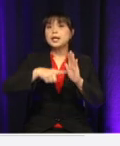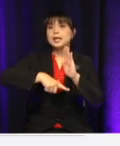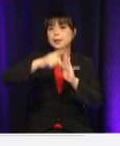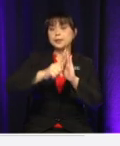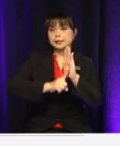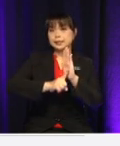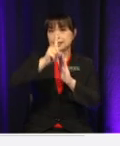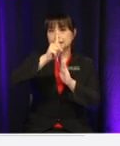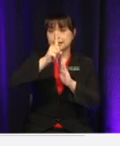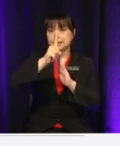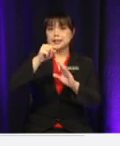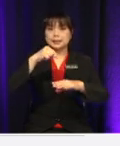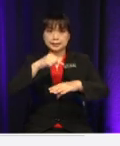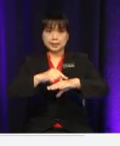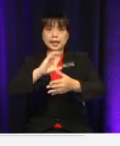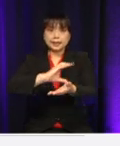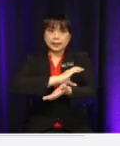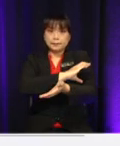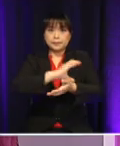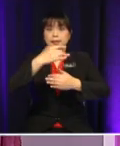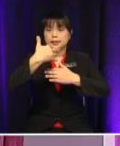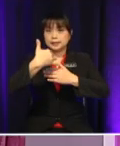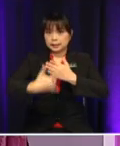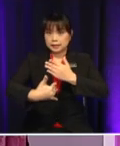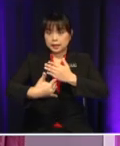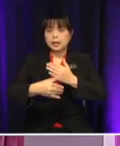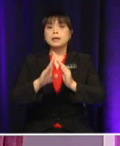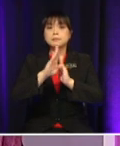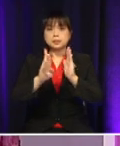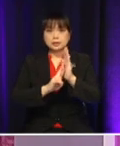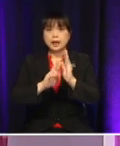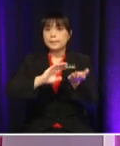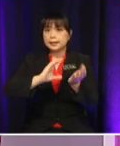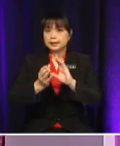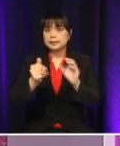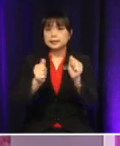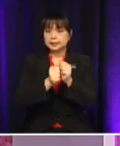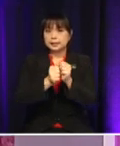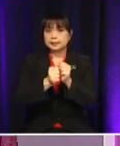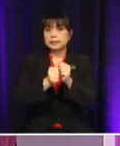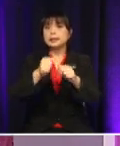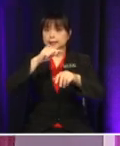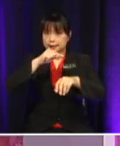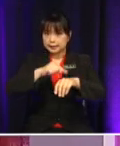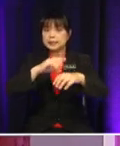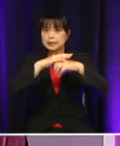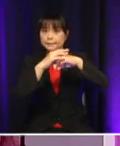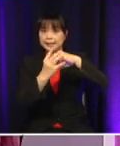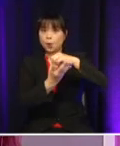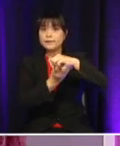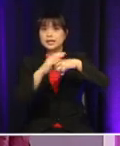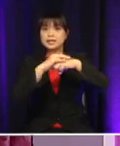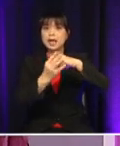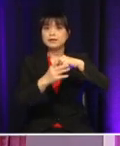di tempat yang berbeda bukan guys yang berbeda di tempat yang sama teknik yang sangat penting